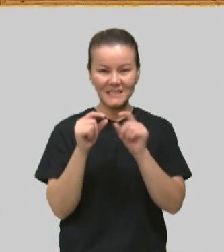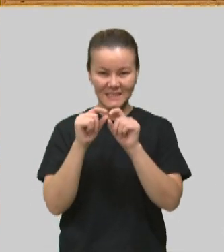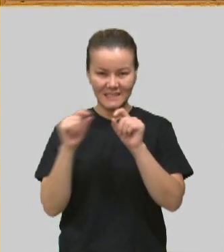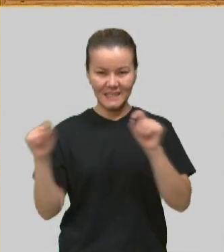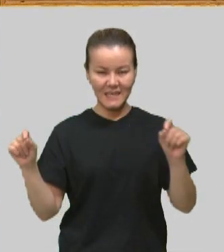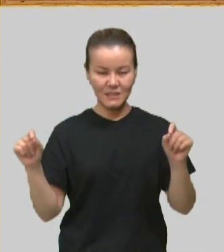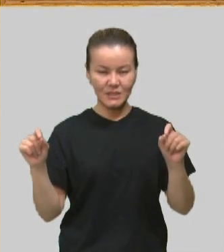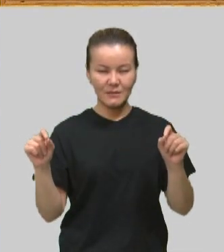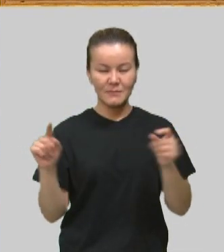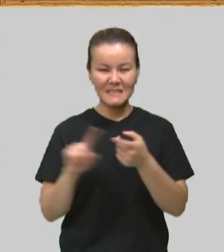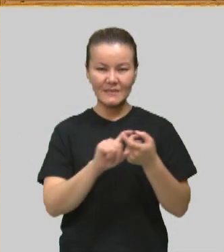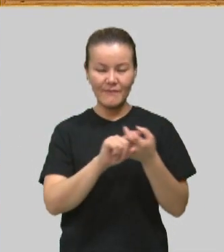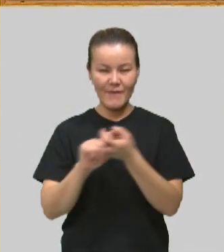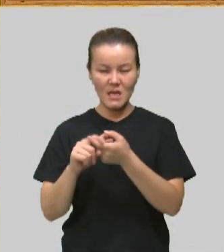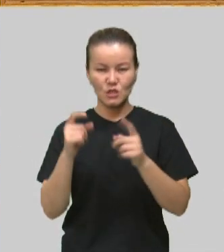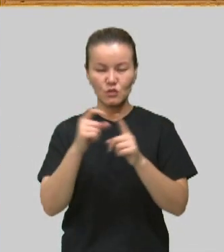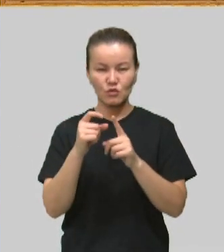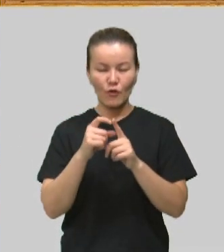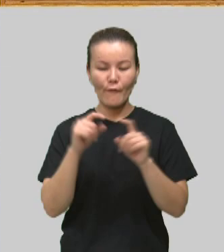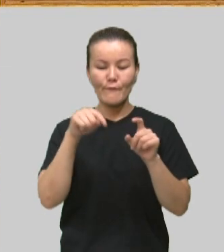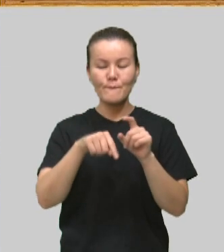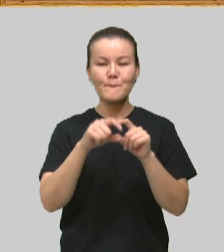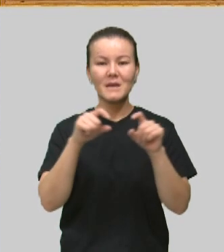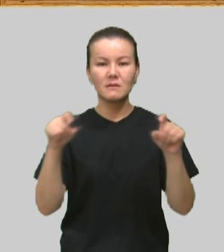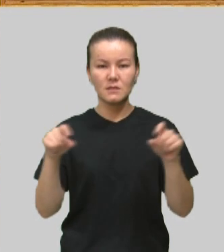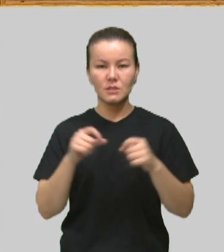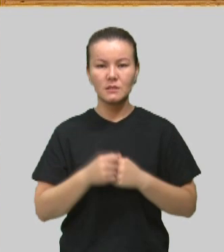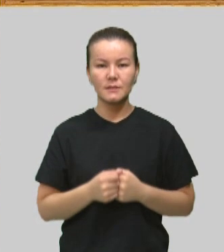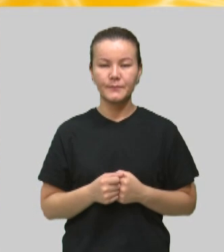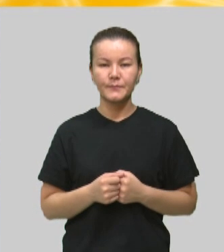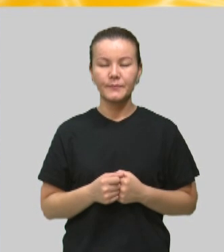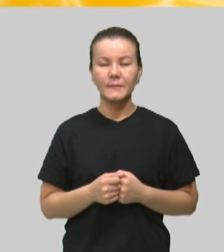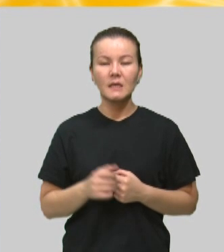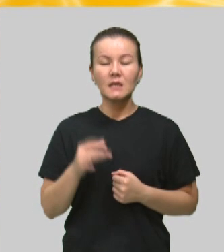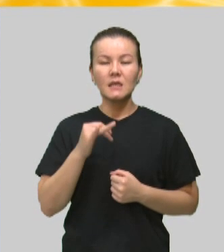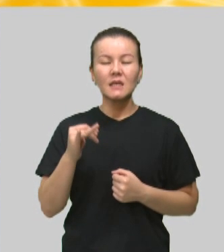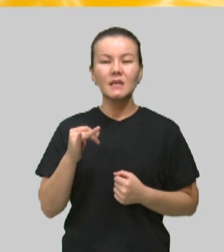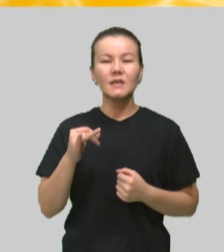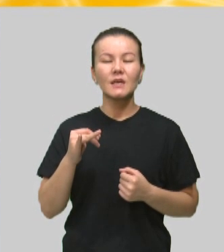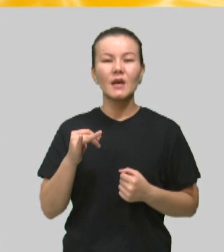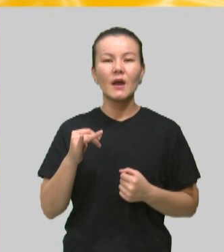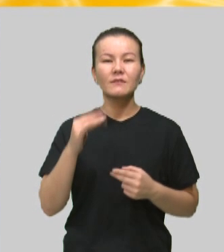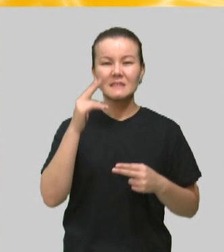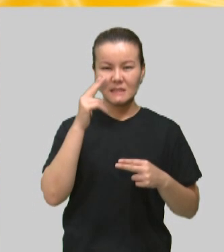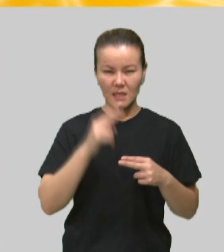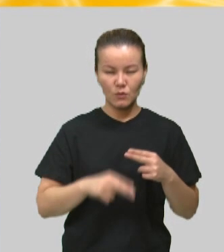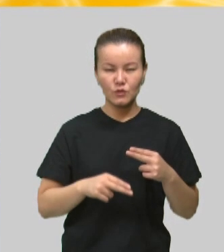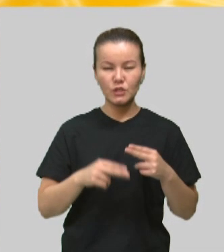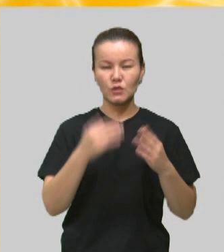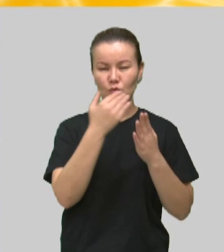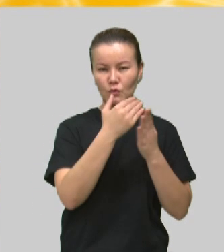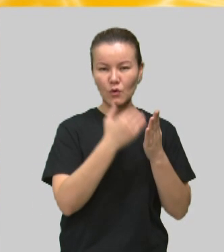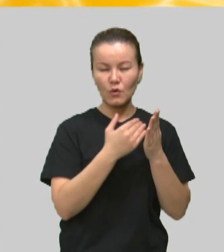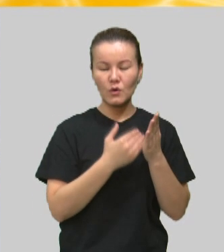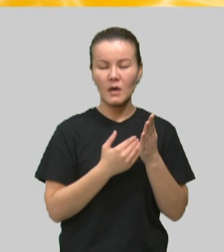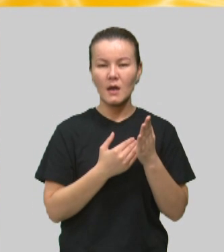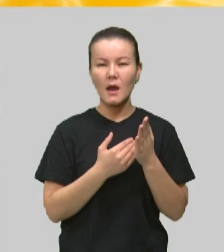связь слов в предложении. И в заключение урока